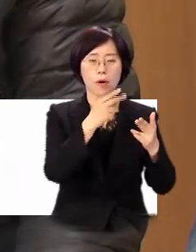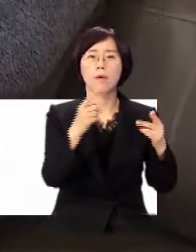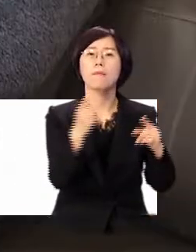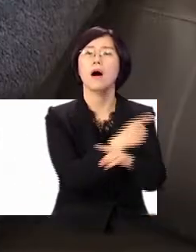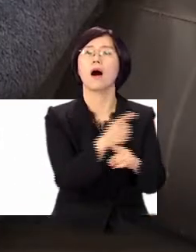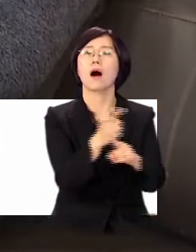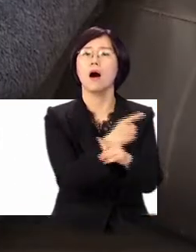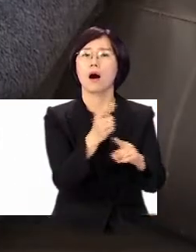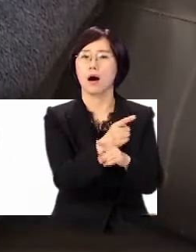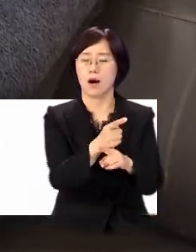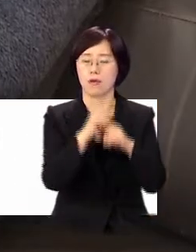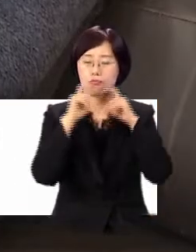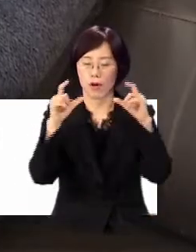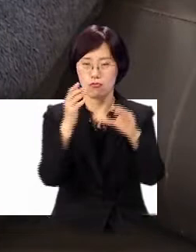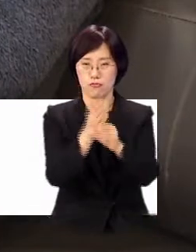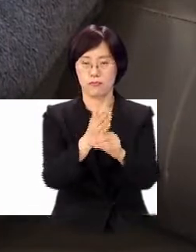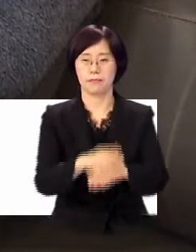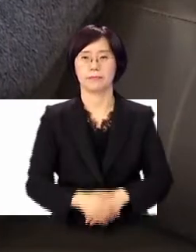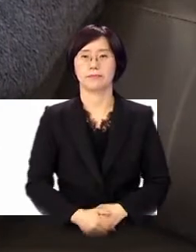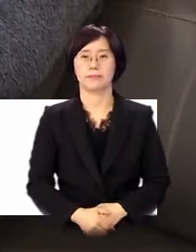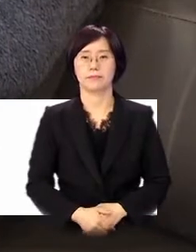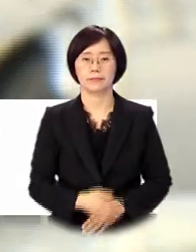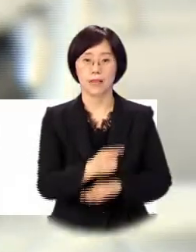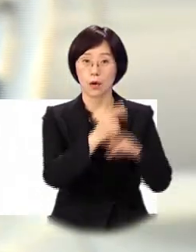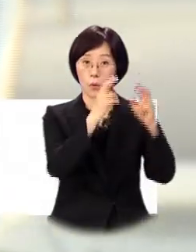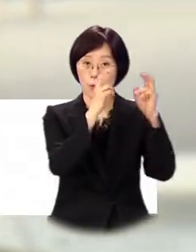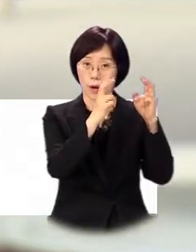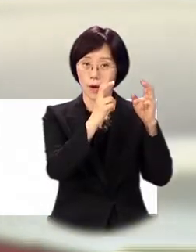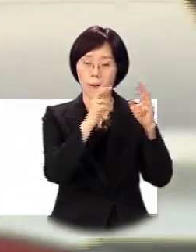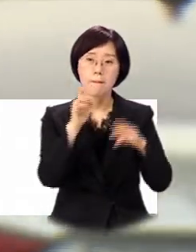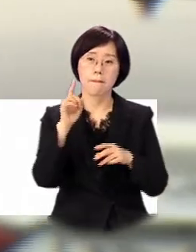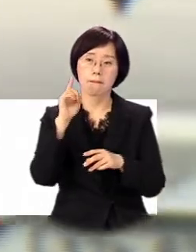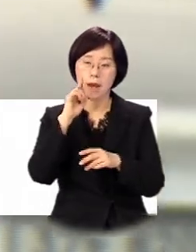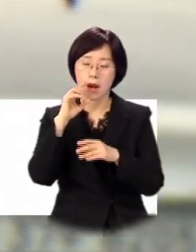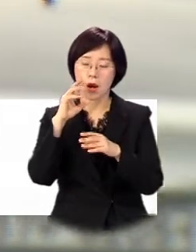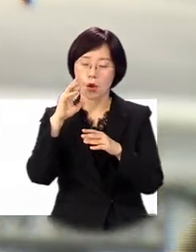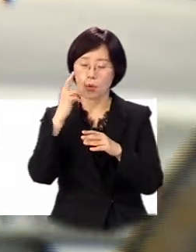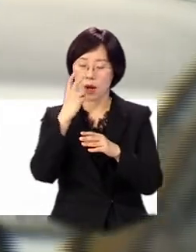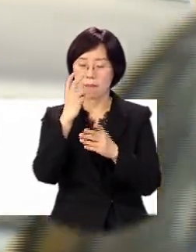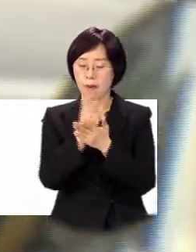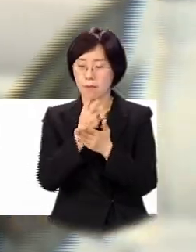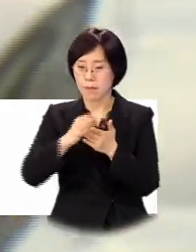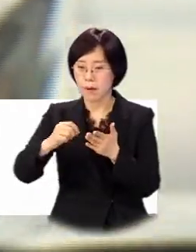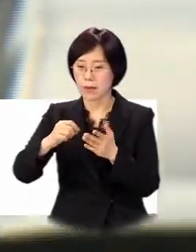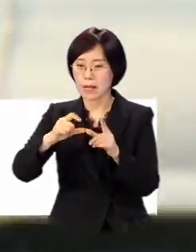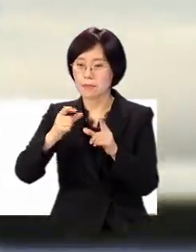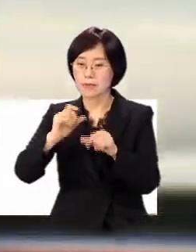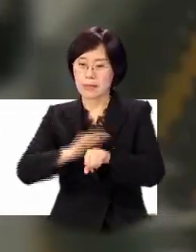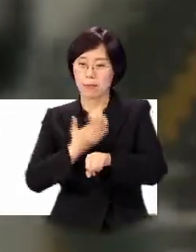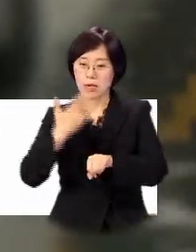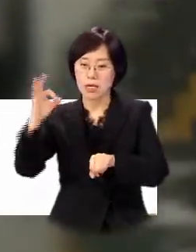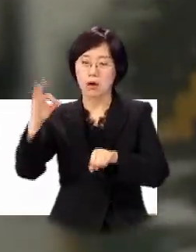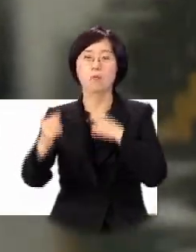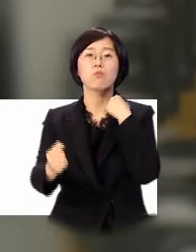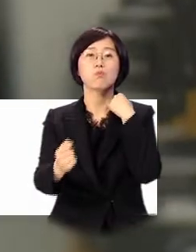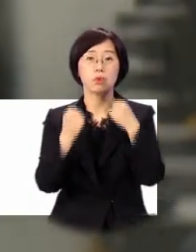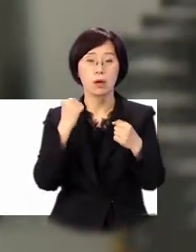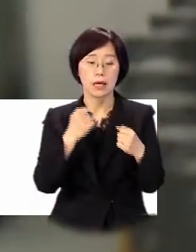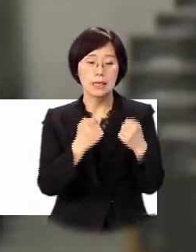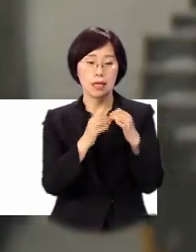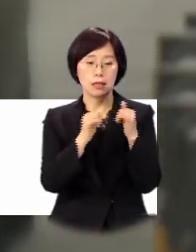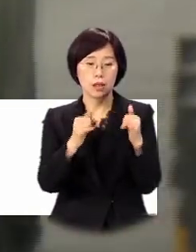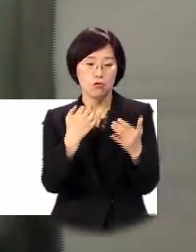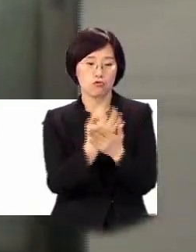체제로 운행하려 한다고 주장합니다. 택시법인은 전액관리제 위반 등 잘못을 일부 인정한다면서도